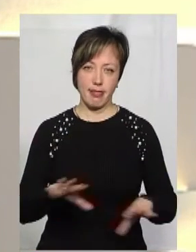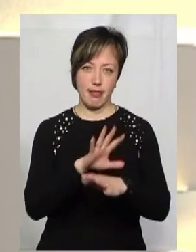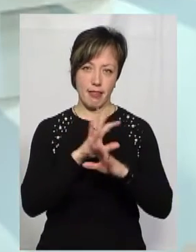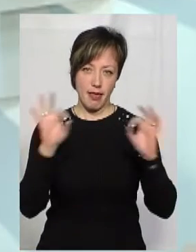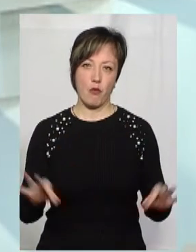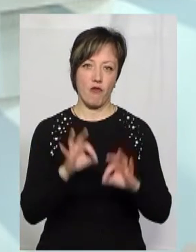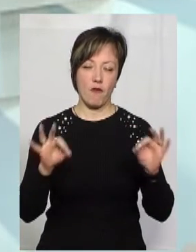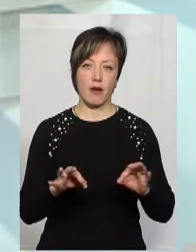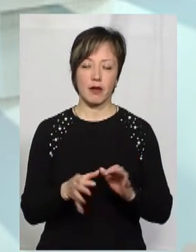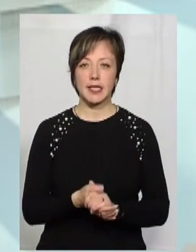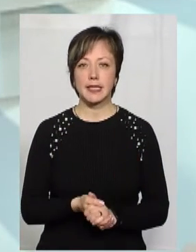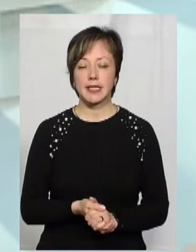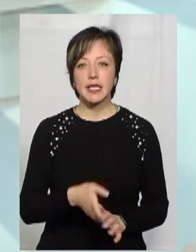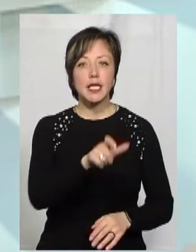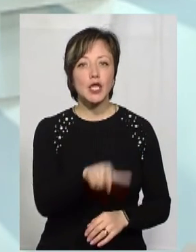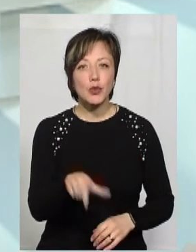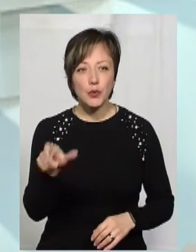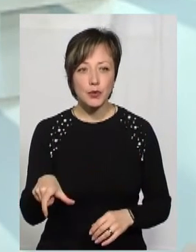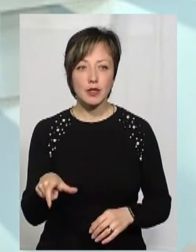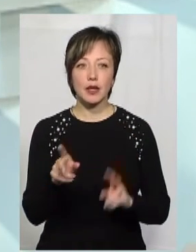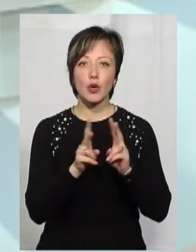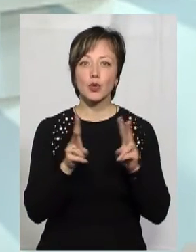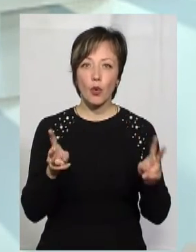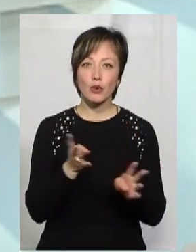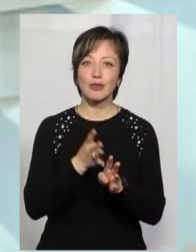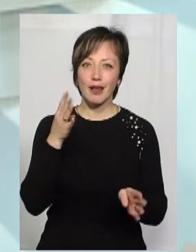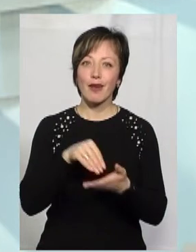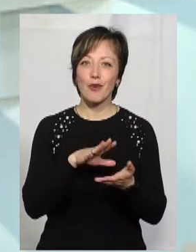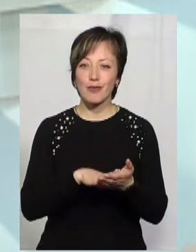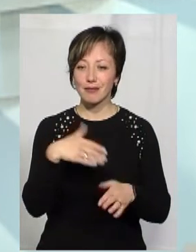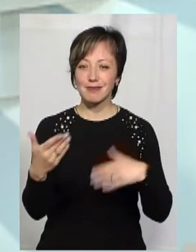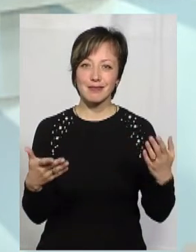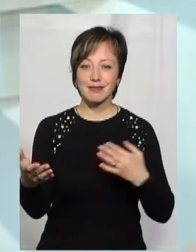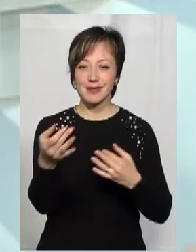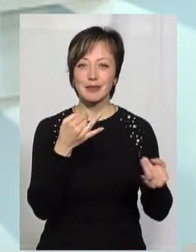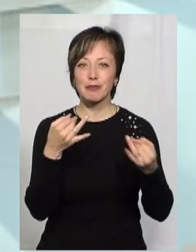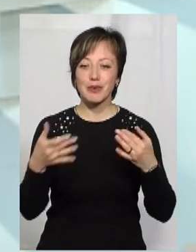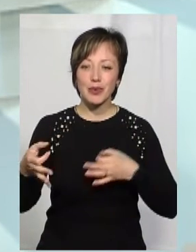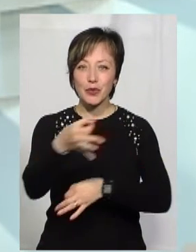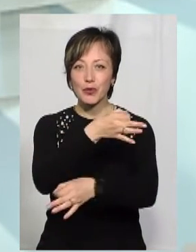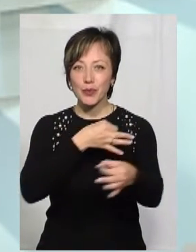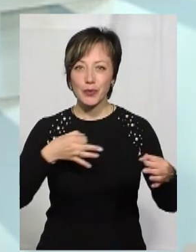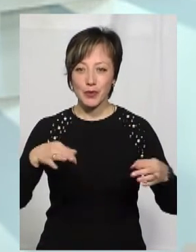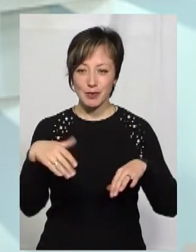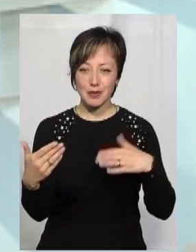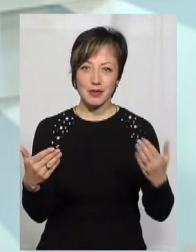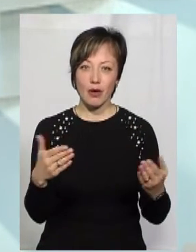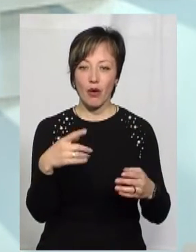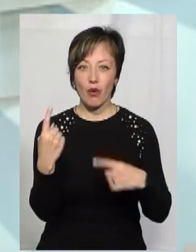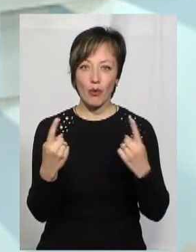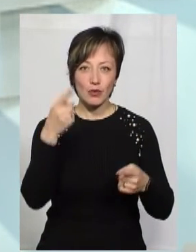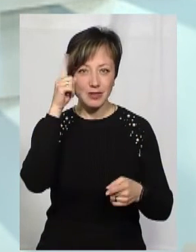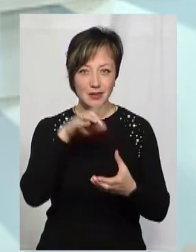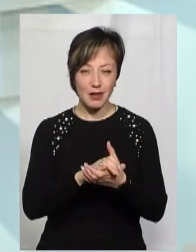не буває, тому що, ви розумієте, будемо так говорити, люди, ті, які стоять на обліках, вони між собою спілкуються, вони один